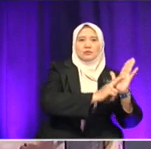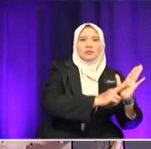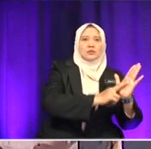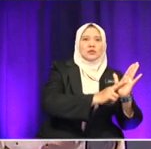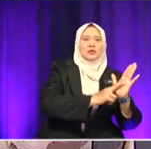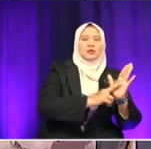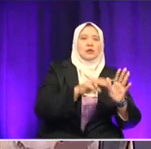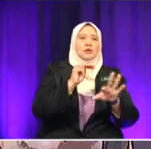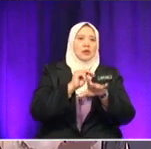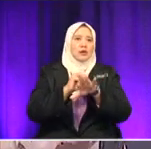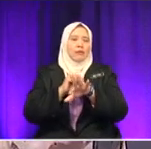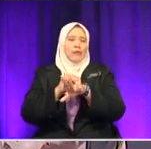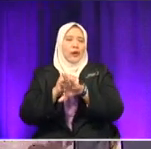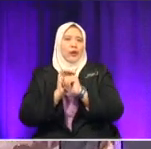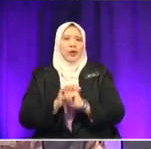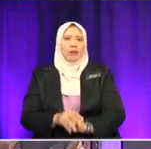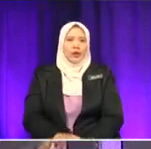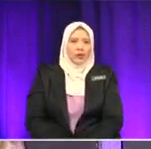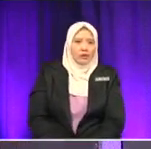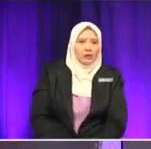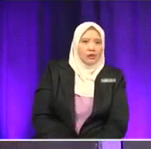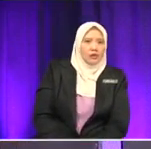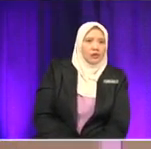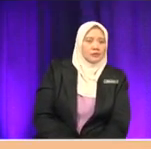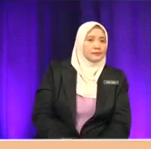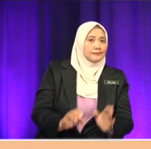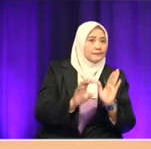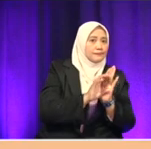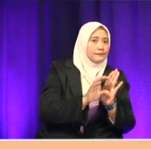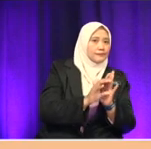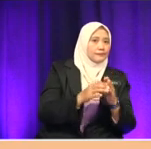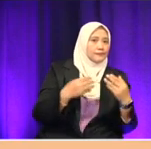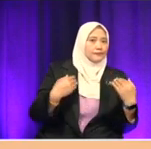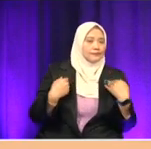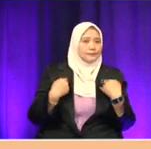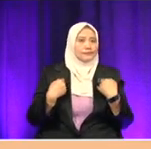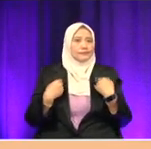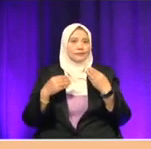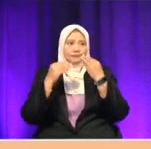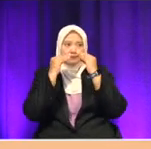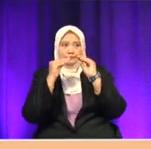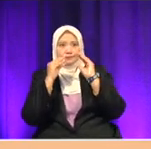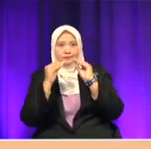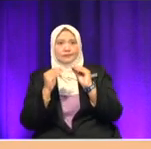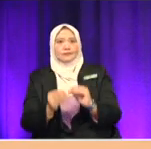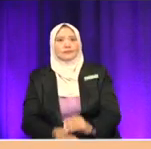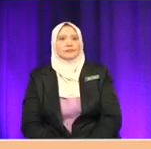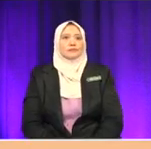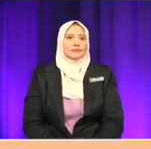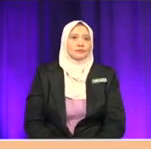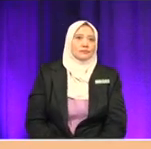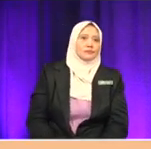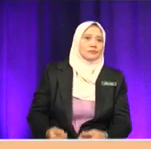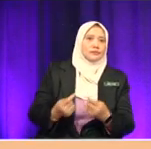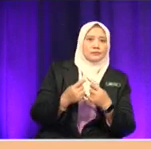sejenis mikroorganisma. Ada gambar dekat sini. Tadi cikgu dah ajar dah betul, sesuatu kan? Betul. Cikgu ada cerita